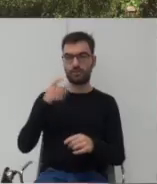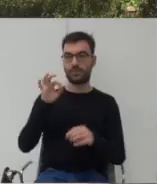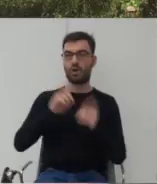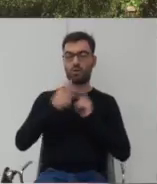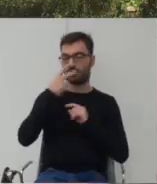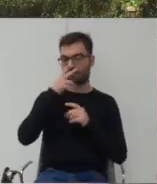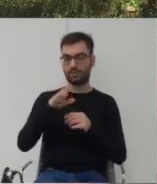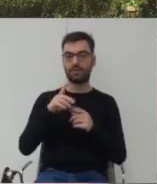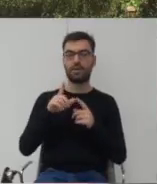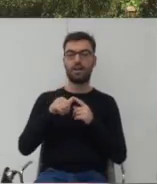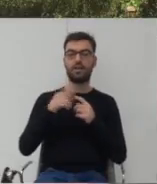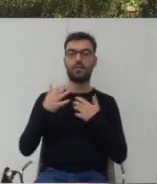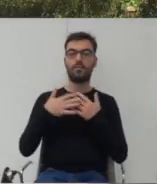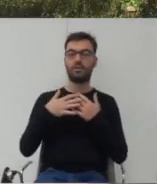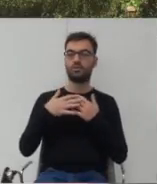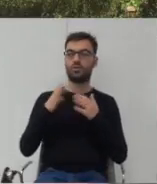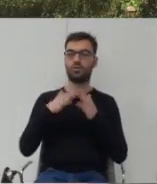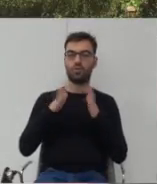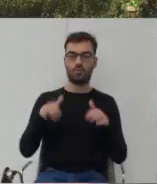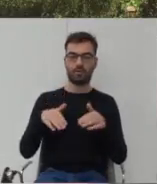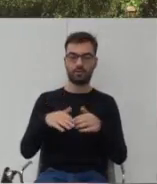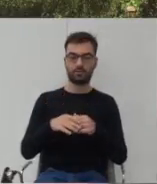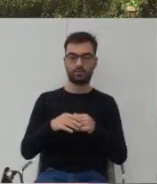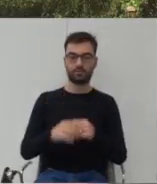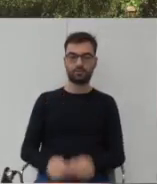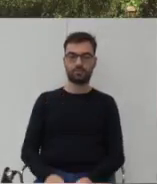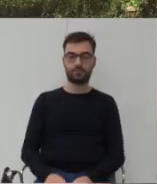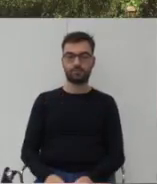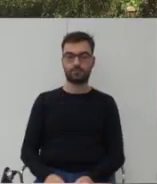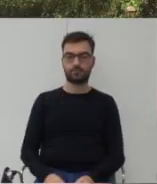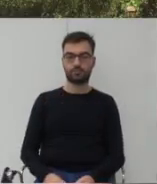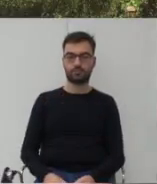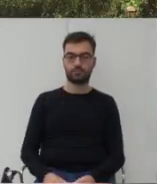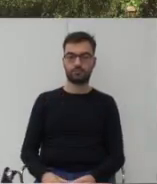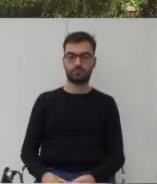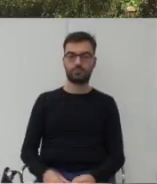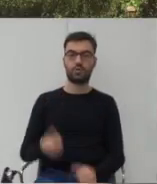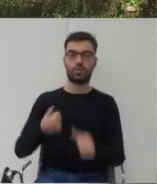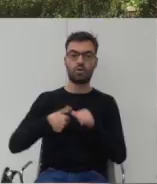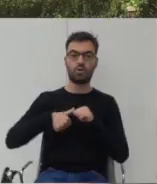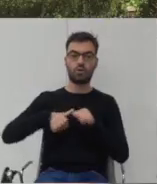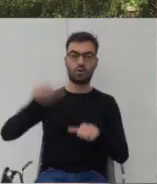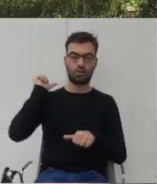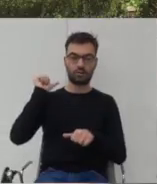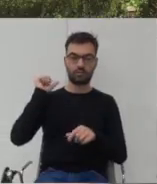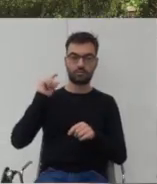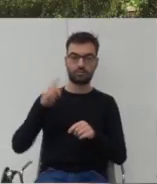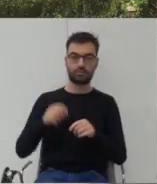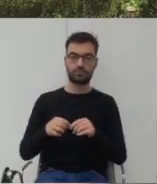widać, ale jest tuż obok tego domku. I w zeszłym roku